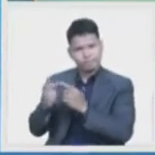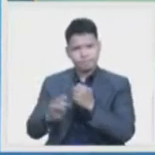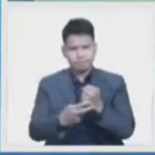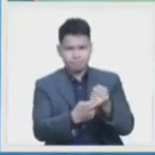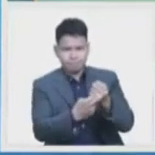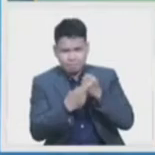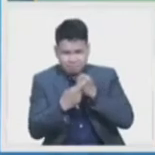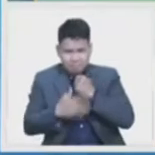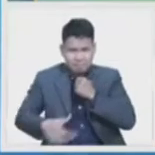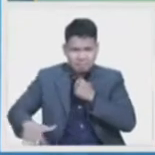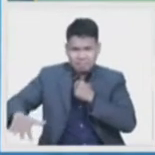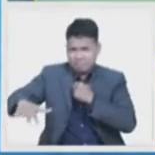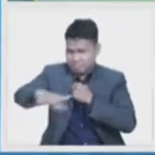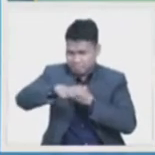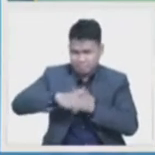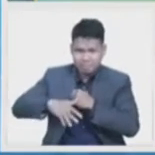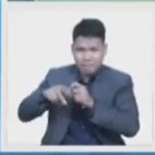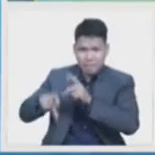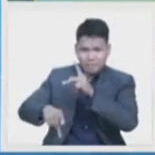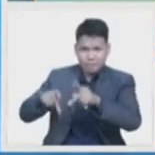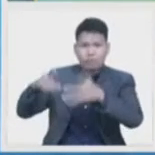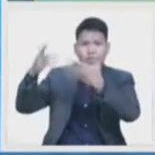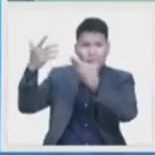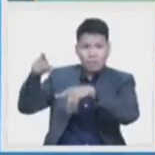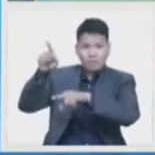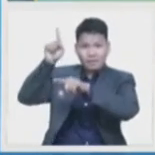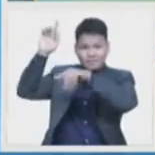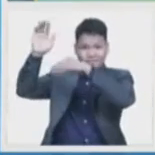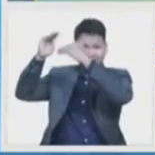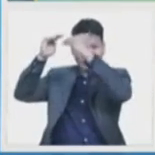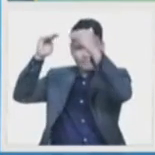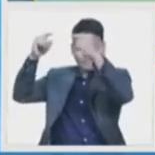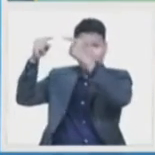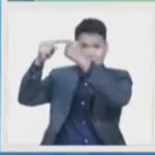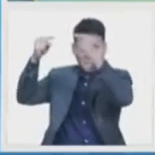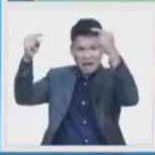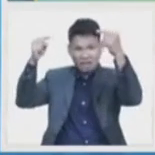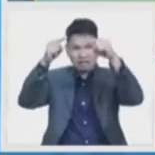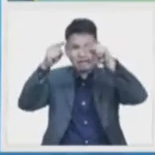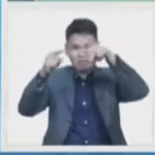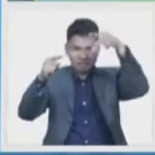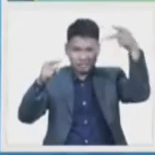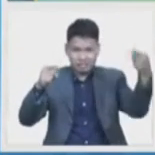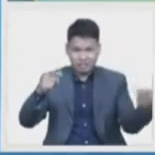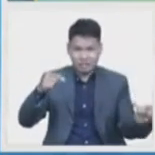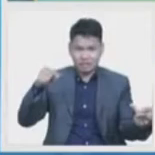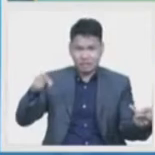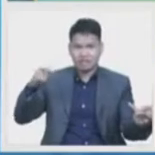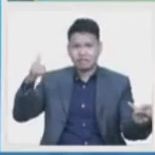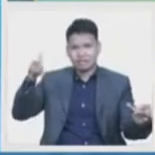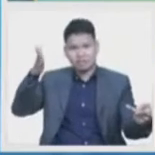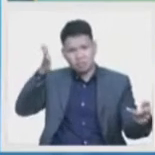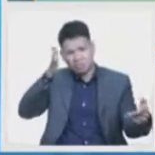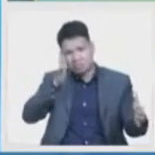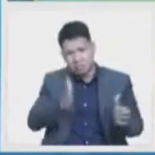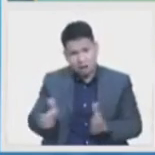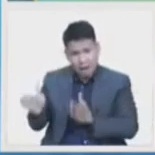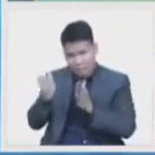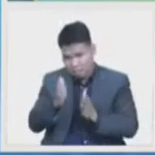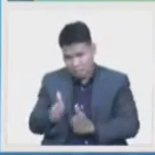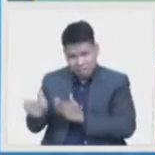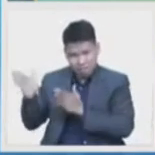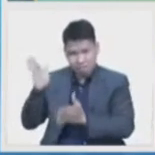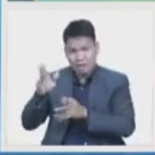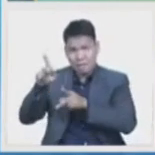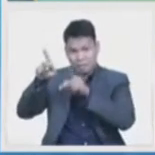human ang ilang pag-away dito sa langit, nakita nila o natanaw gani nila nga mahulog ang tao, gibuhatan nila dagplano, aron lang